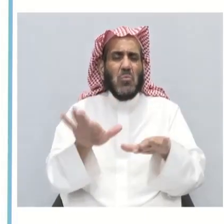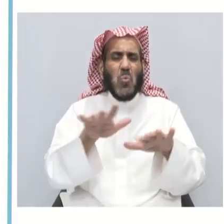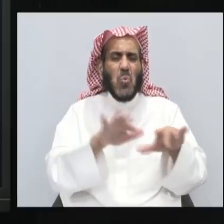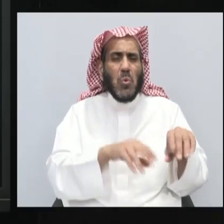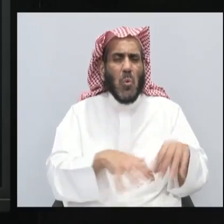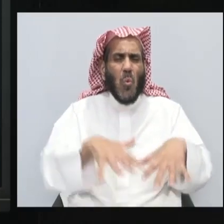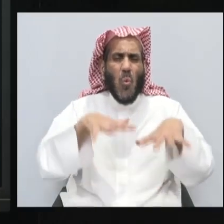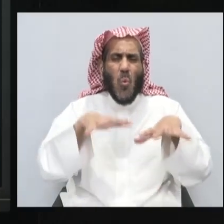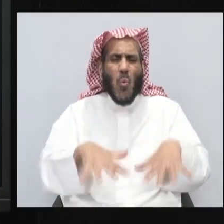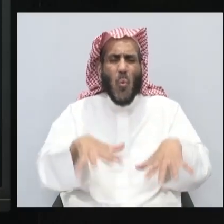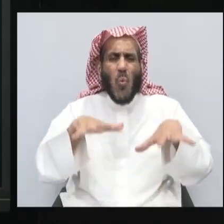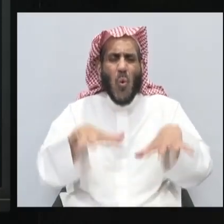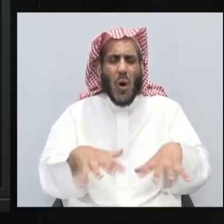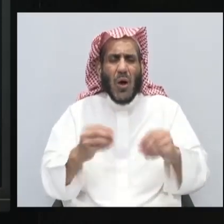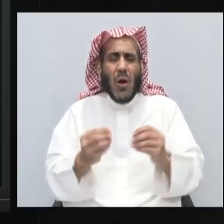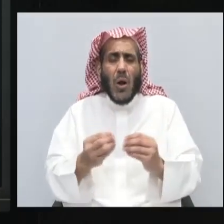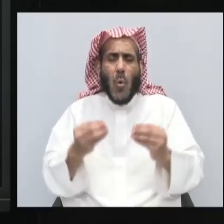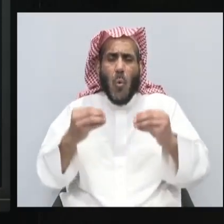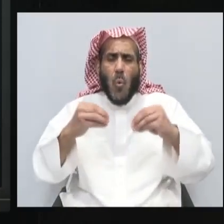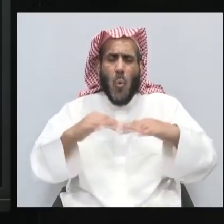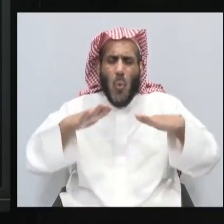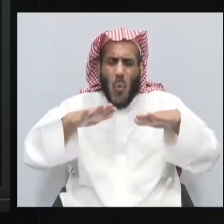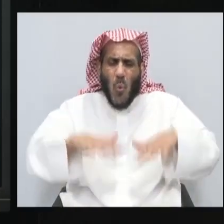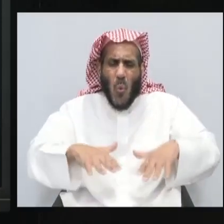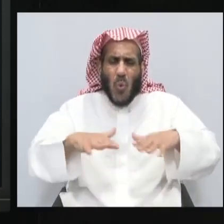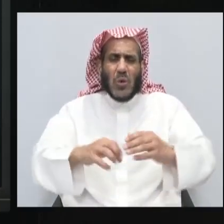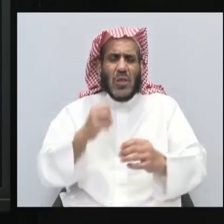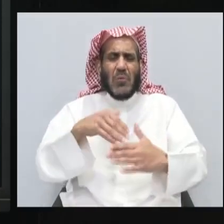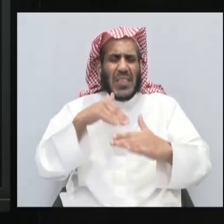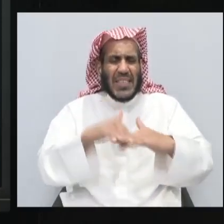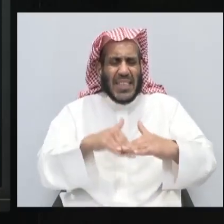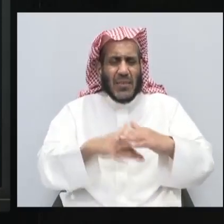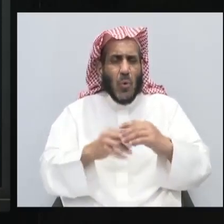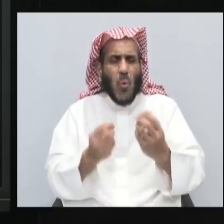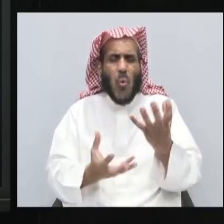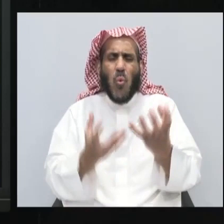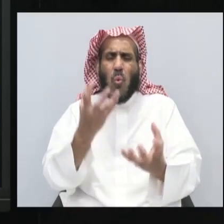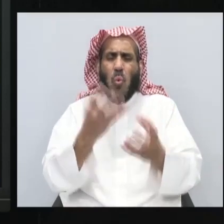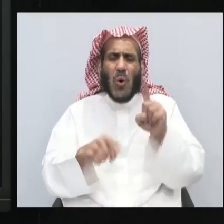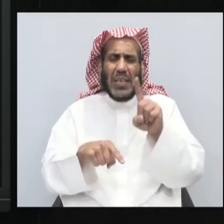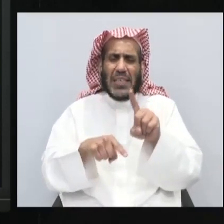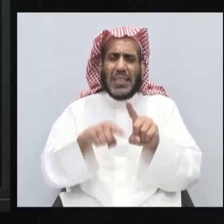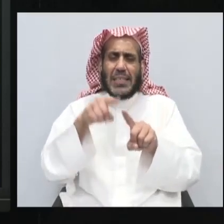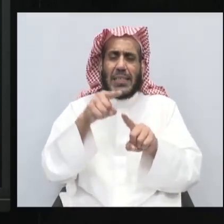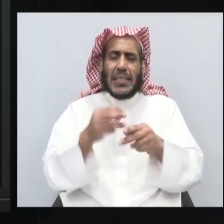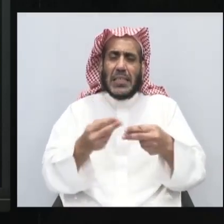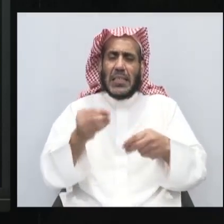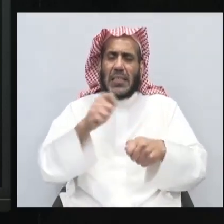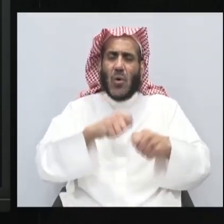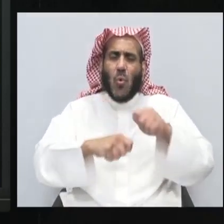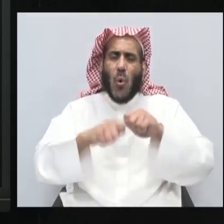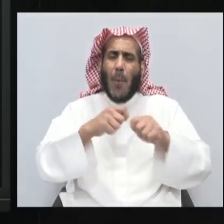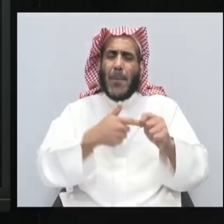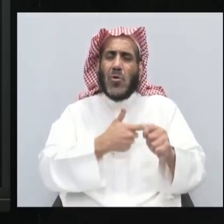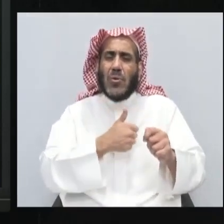وبسبب الضغط العالي أو الشديد الموجود في باطن الأرض والحرارة العالية يتكون ما